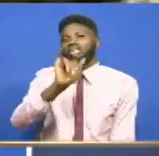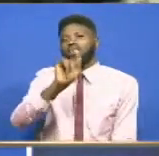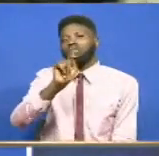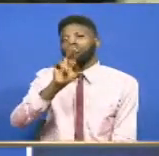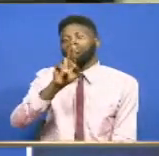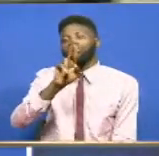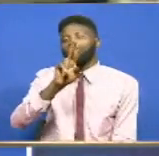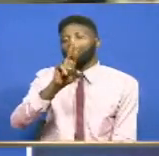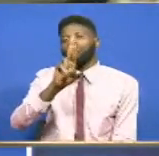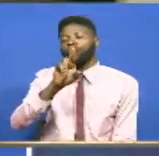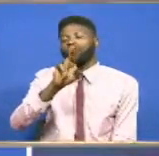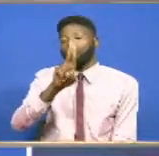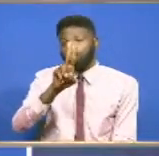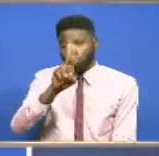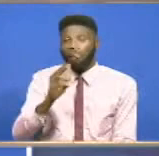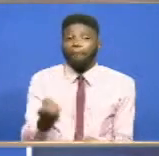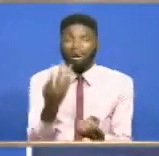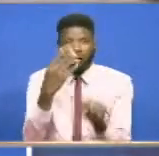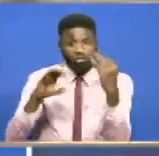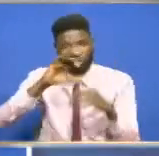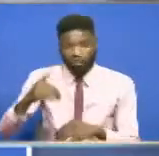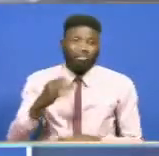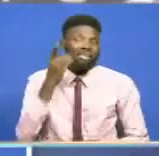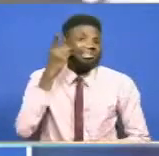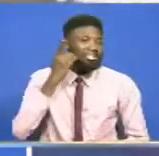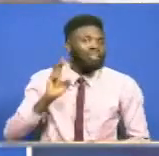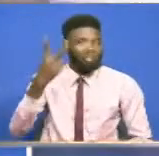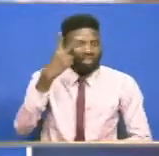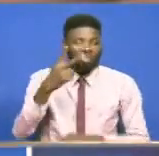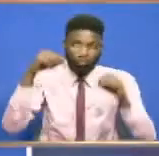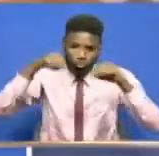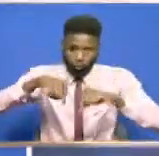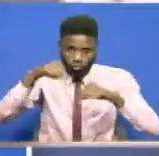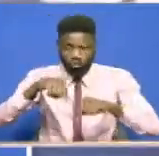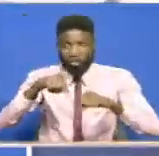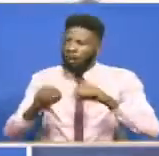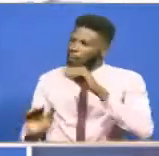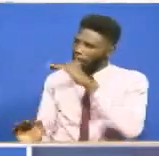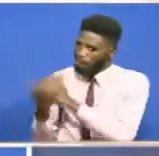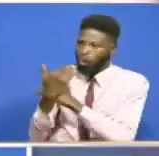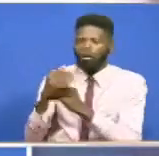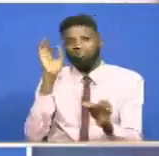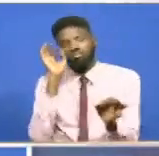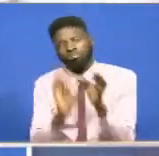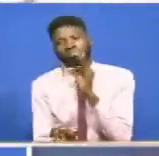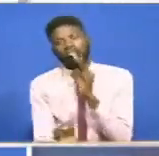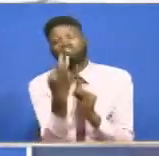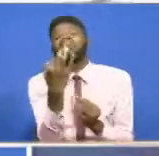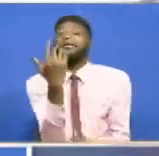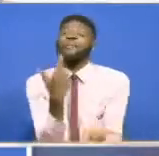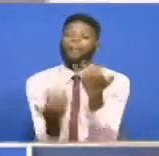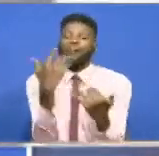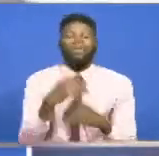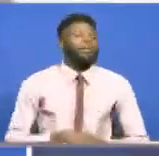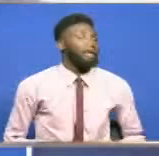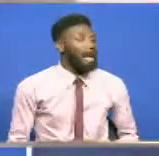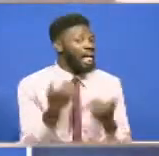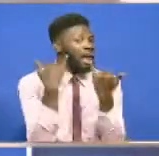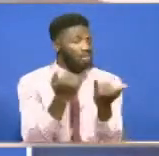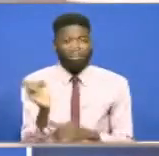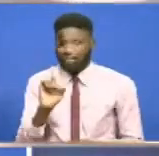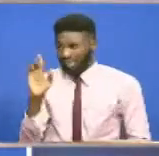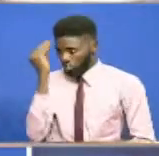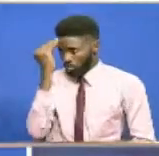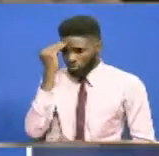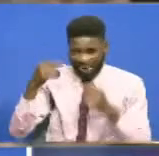ya Baringo, ambapo bweni la pili liliteketezwa mapema leo. Ni hali hii ambayo imefanya Wizara ya Elimu kuchukua hatua